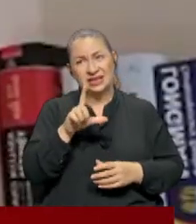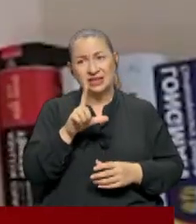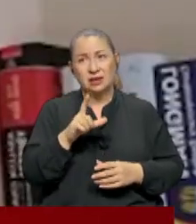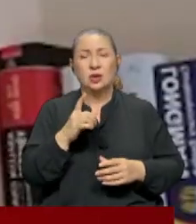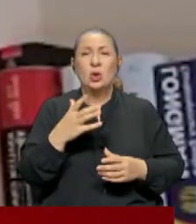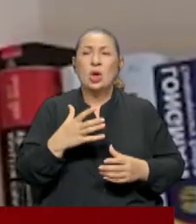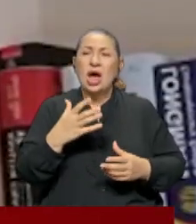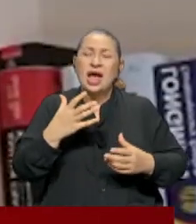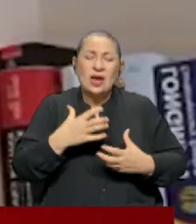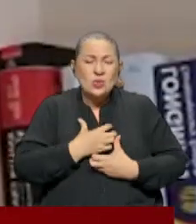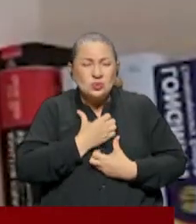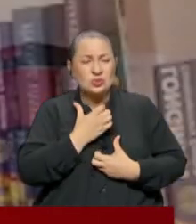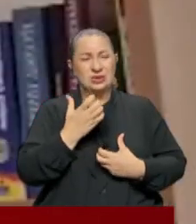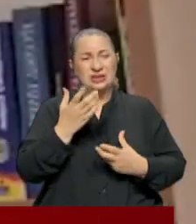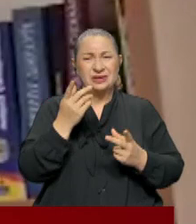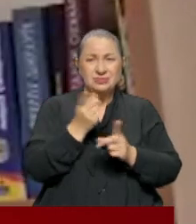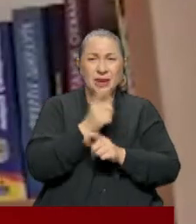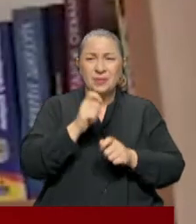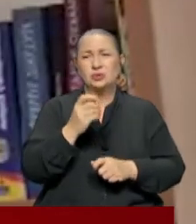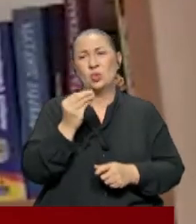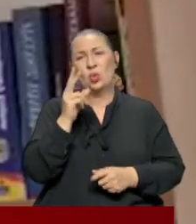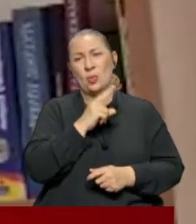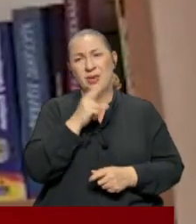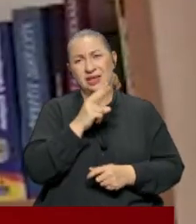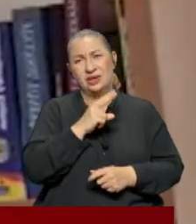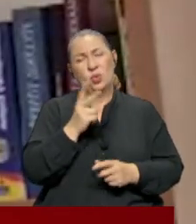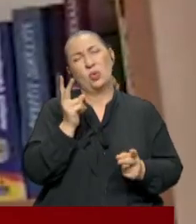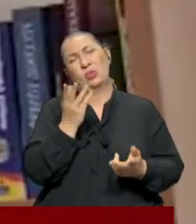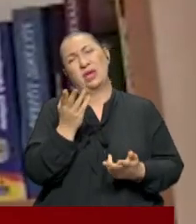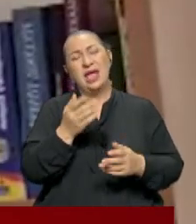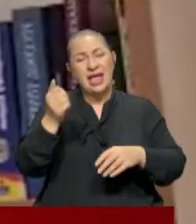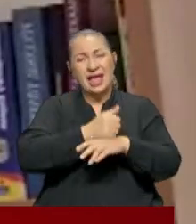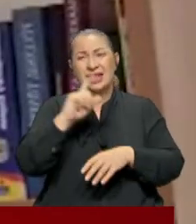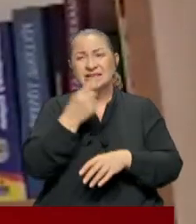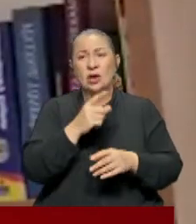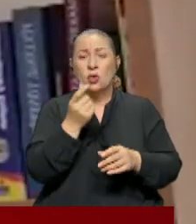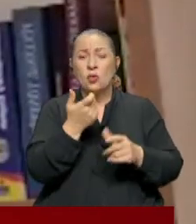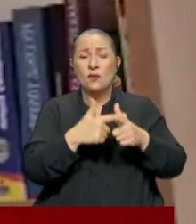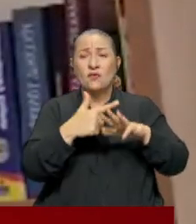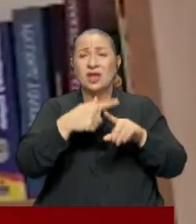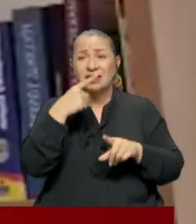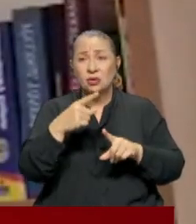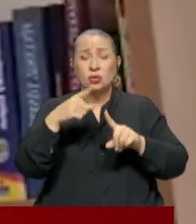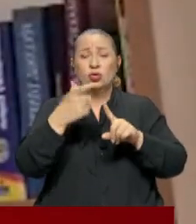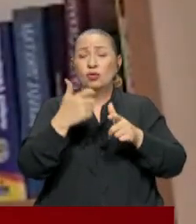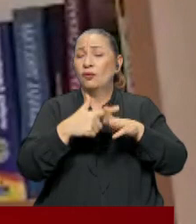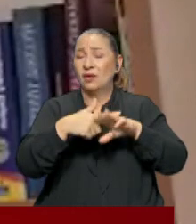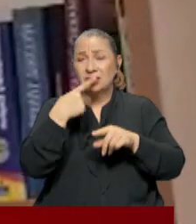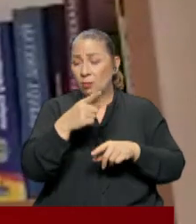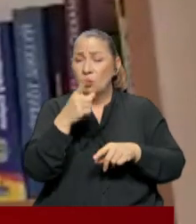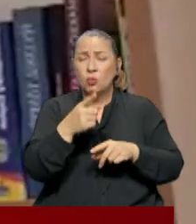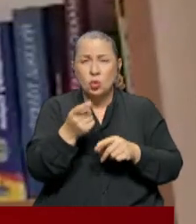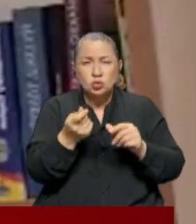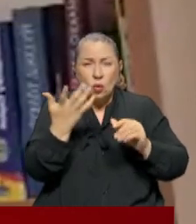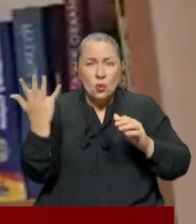demogoji yapmak gerçekten komik Sayın Bakan iktidarımızda adına Üf edeyim TÜFE değil bu